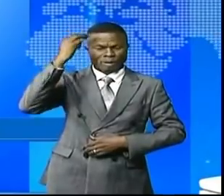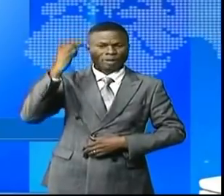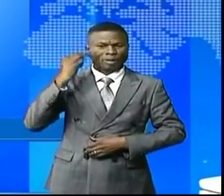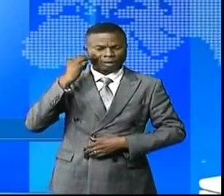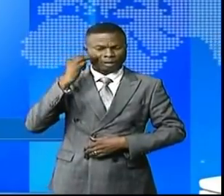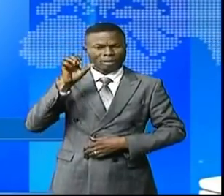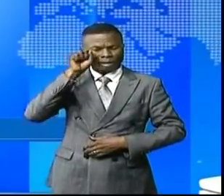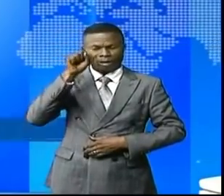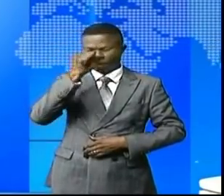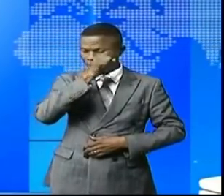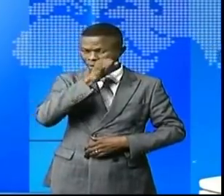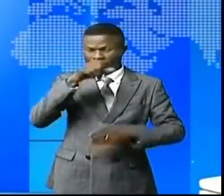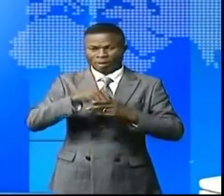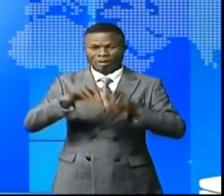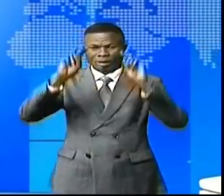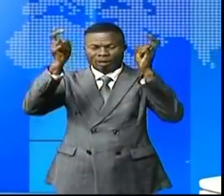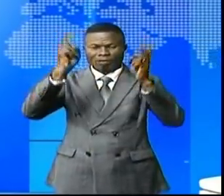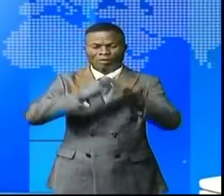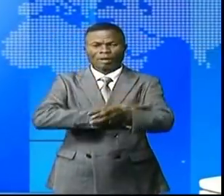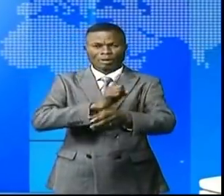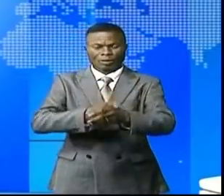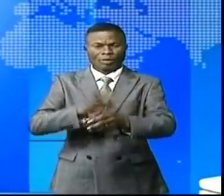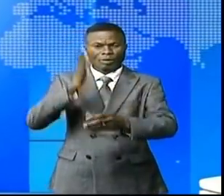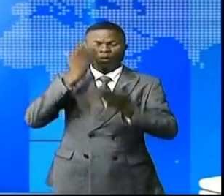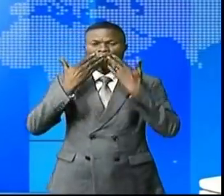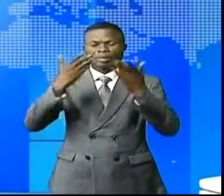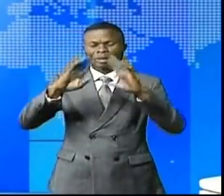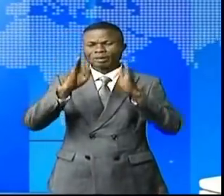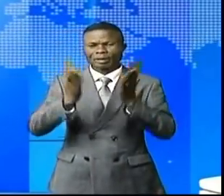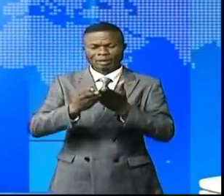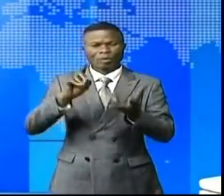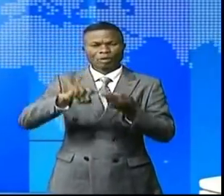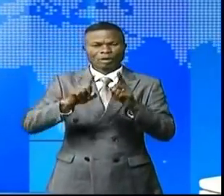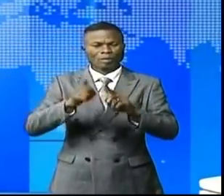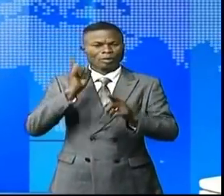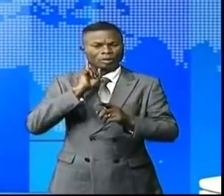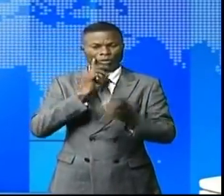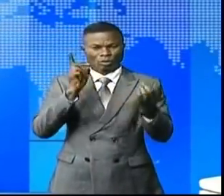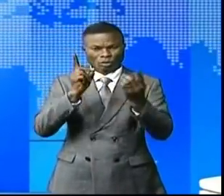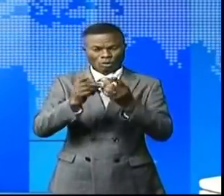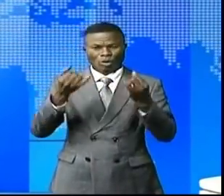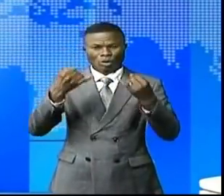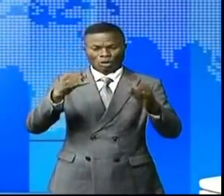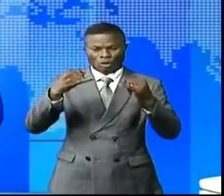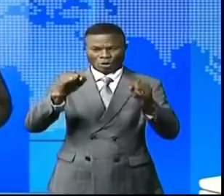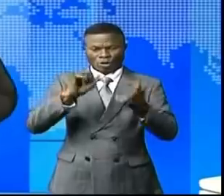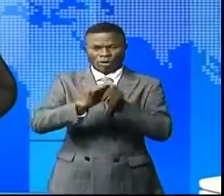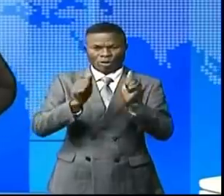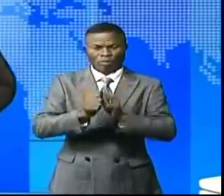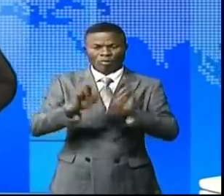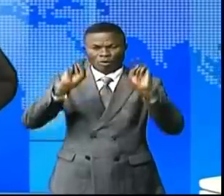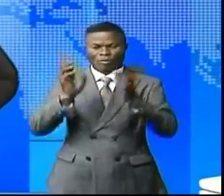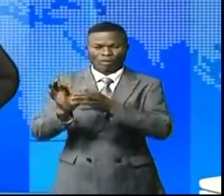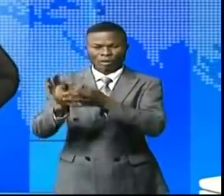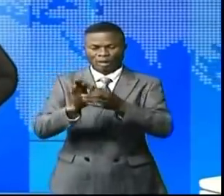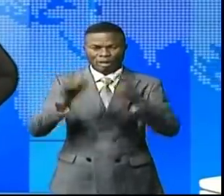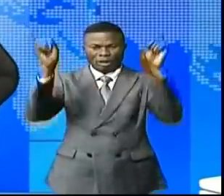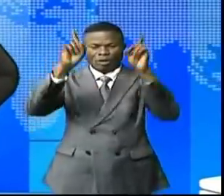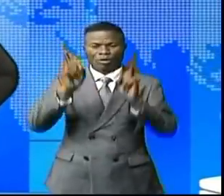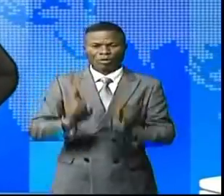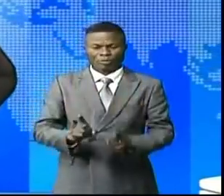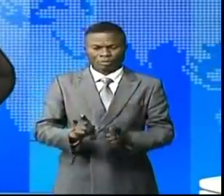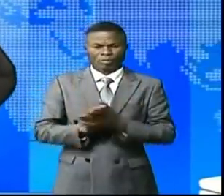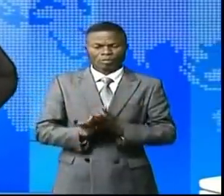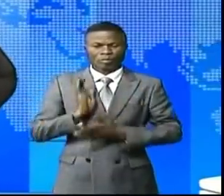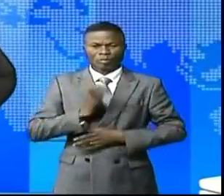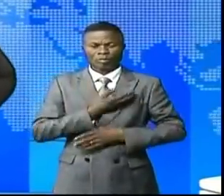Jean-Michel Samalukonde à Goma. Bienvenue à tous si vous nous rejoignez dans ce journal qui part de la cité de l'Union africaine. Le